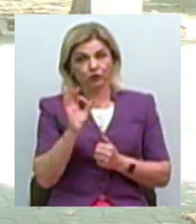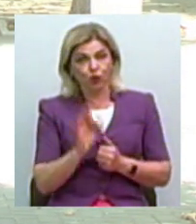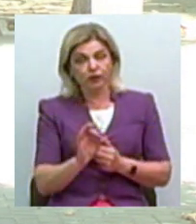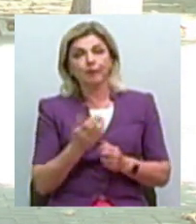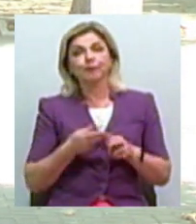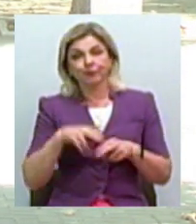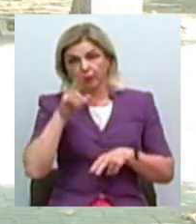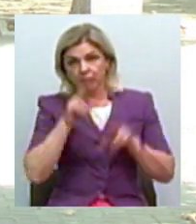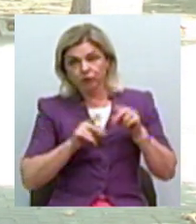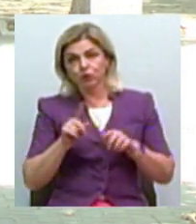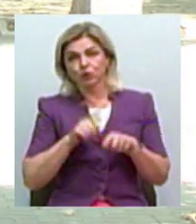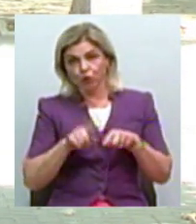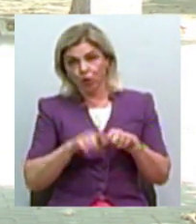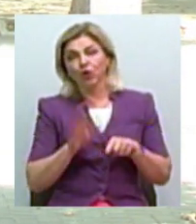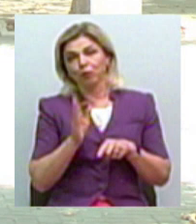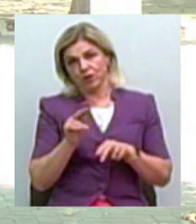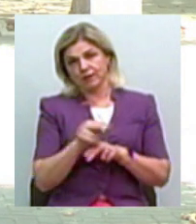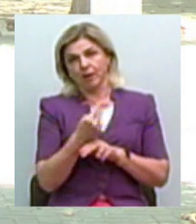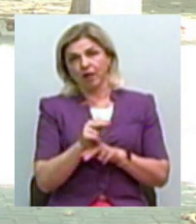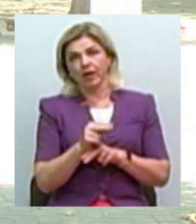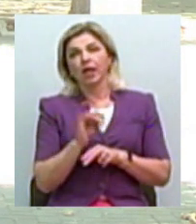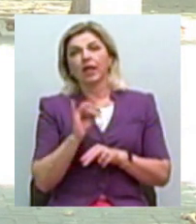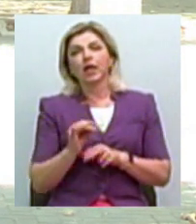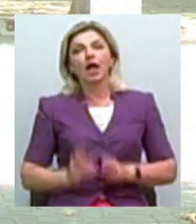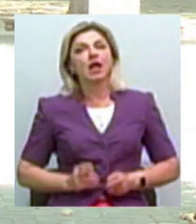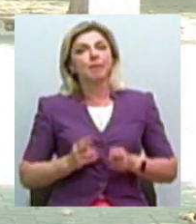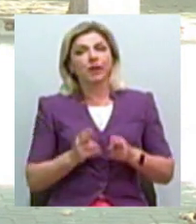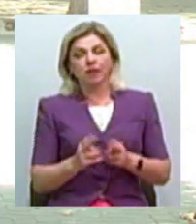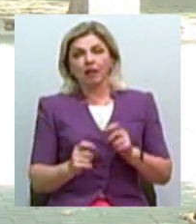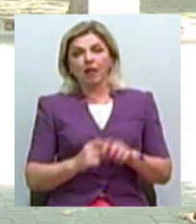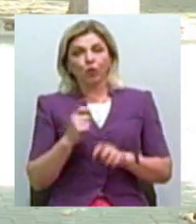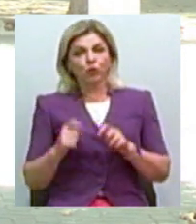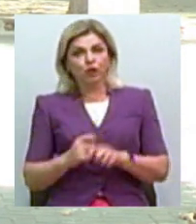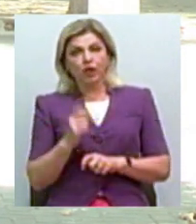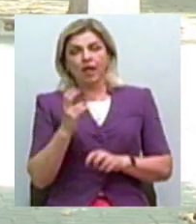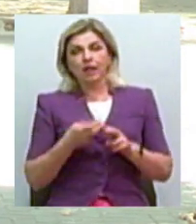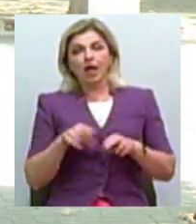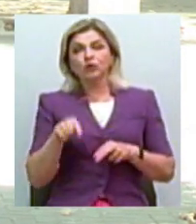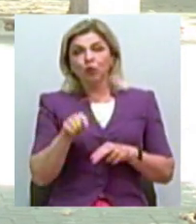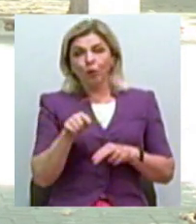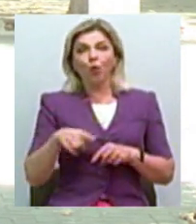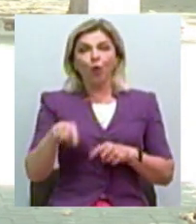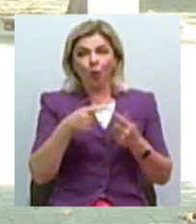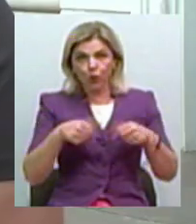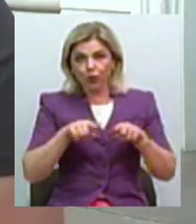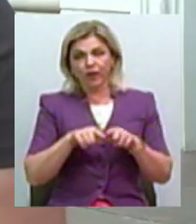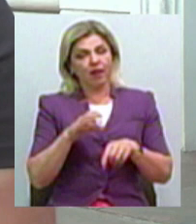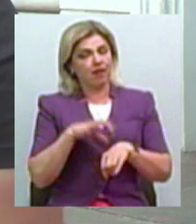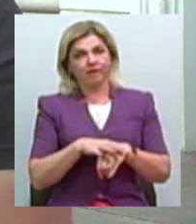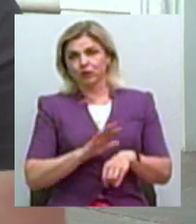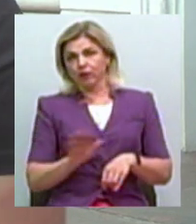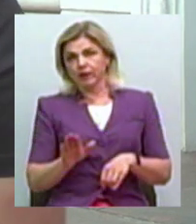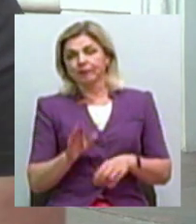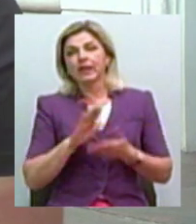що найближчим часом це буде виправлено. І наразі кримінальних саме правопорушень на цьому окрузі не зафіксовано. Ситуацію